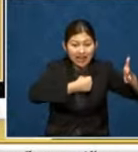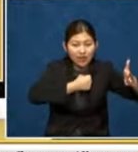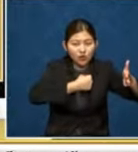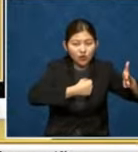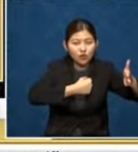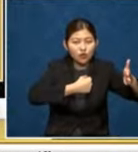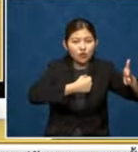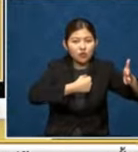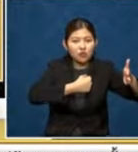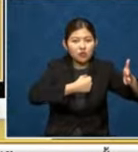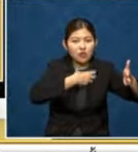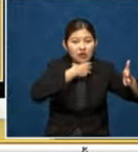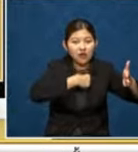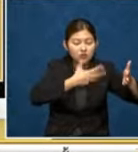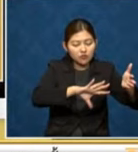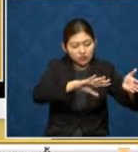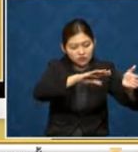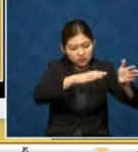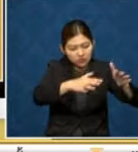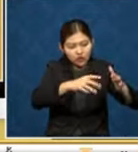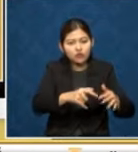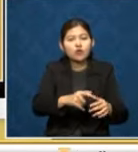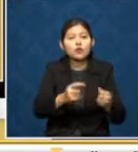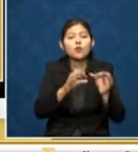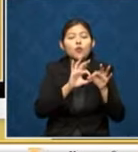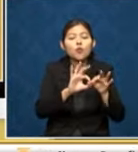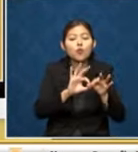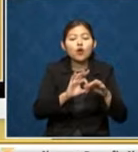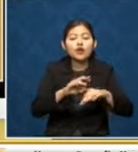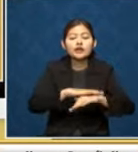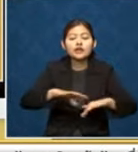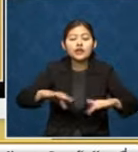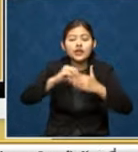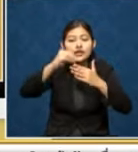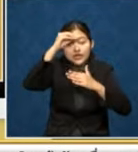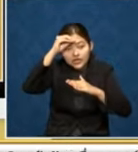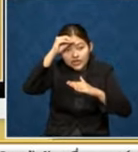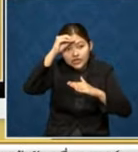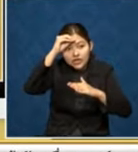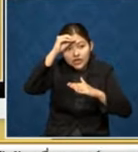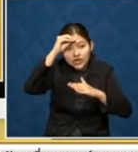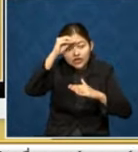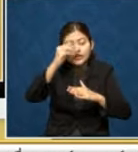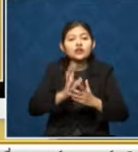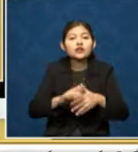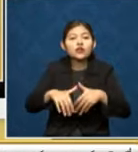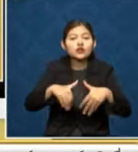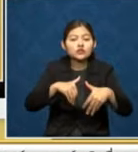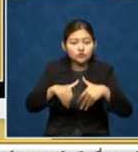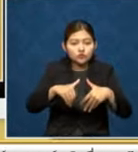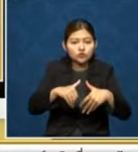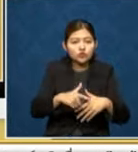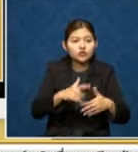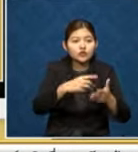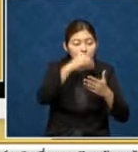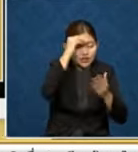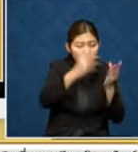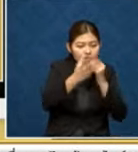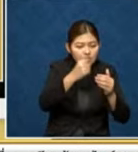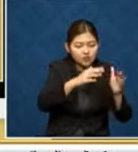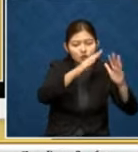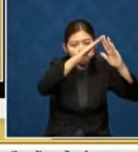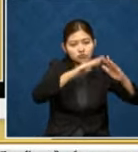ำรุดเกรงว่าจะเกิดอันตรายกับลูกหลานของพี่น้องประชาชนที่อยู่ในโรงเรียนที่มาศึกษาอยู่เนื่องจ